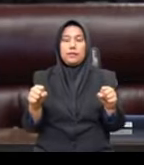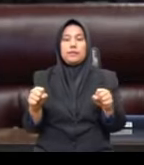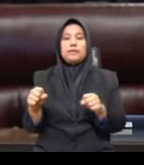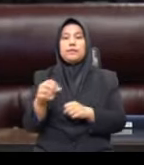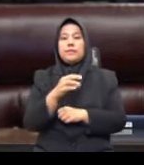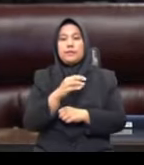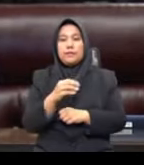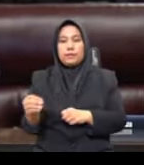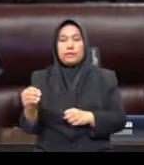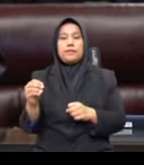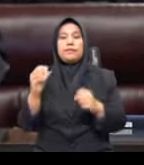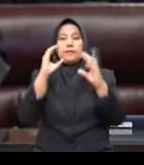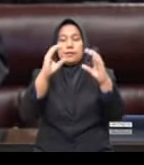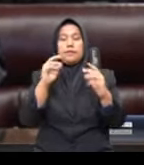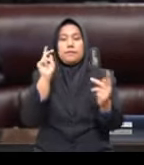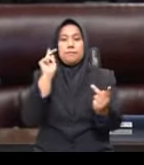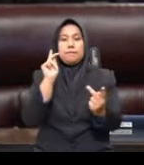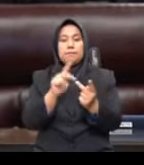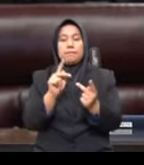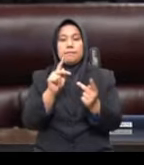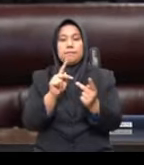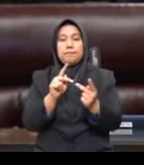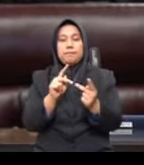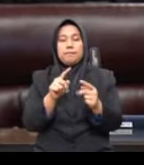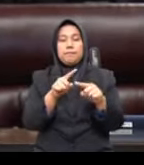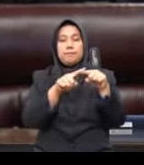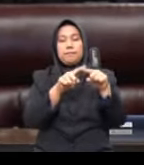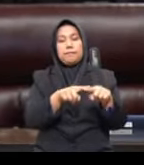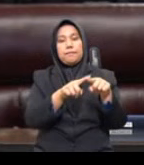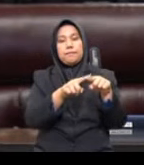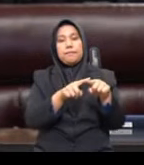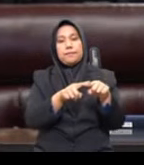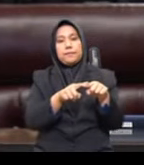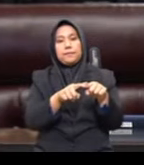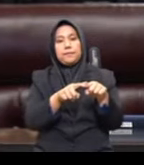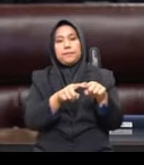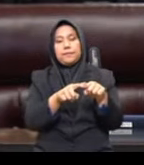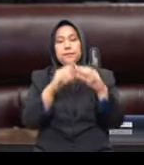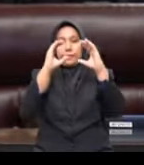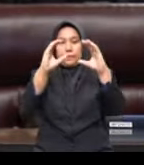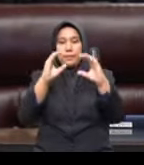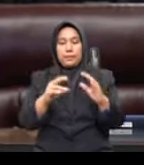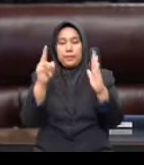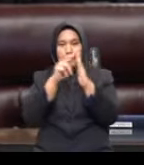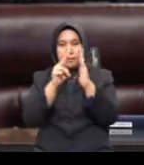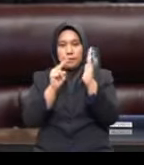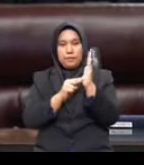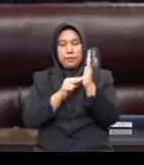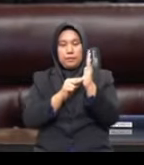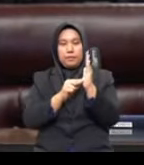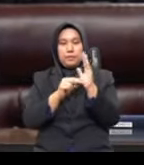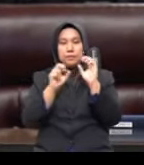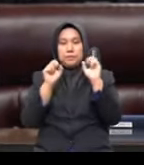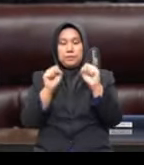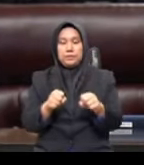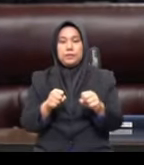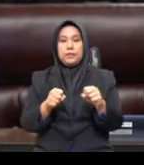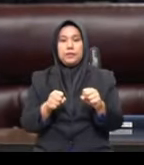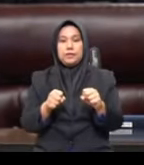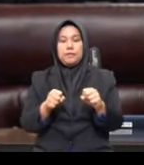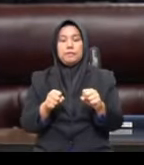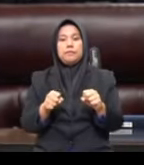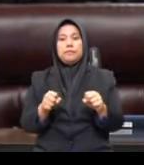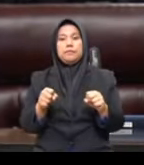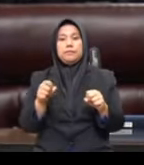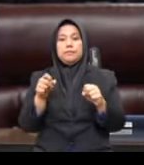komprehensif tetapi kebergantungan semata-mata kepada mekanisme perundangan akan boleh merancakkan